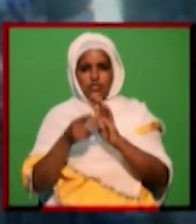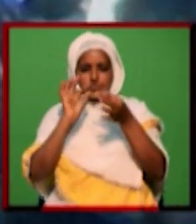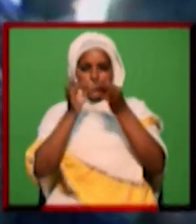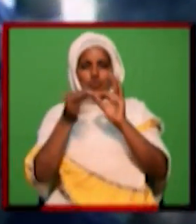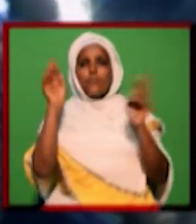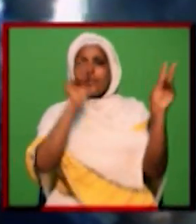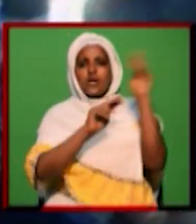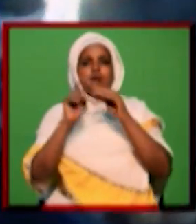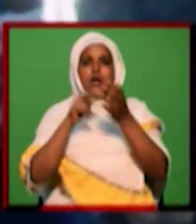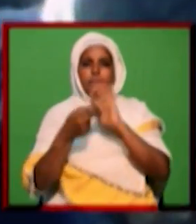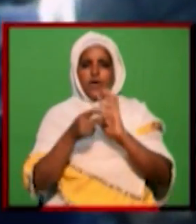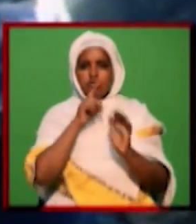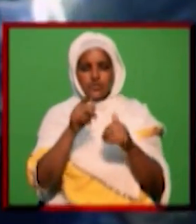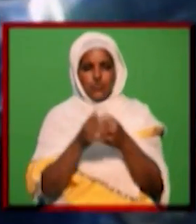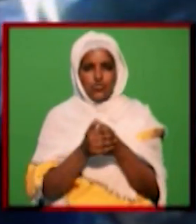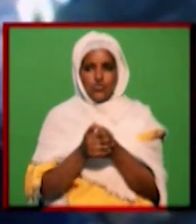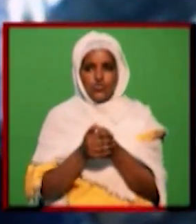ነው።